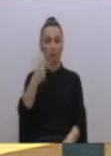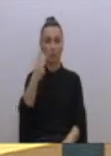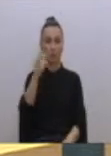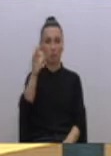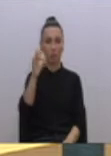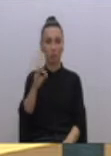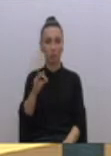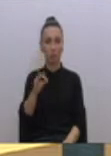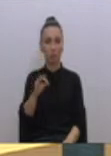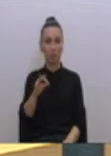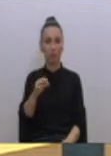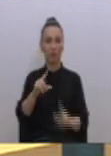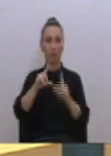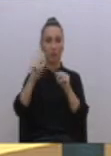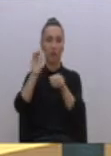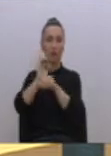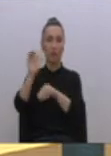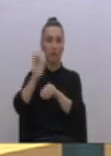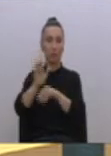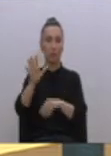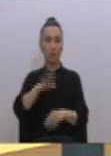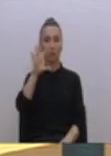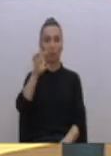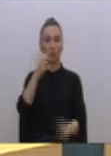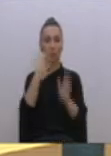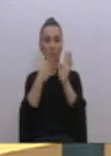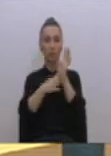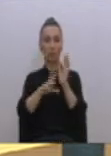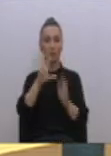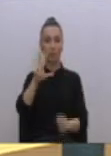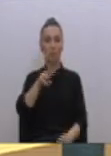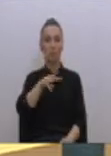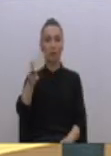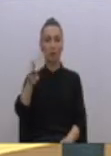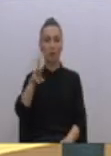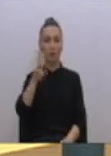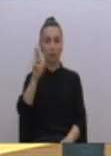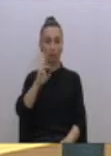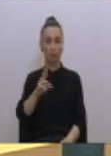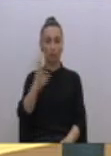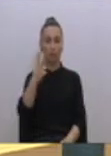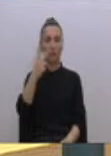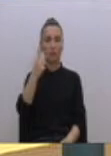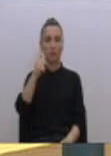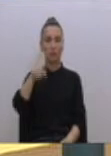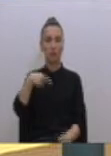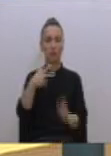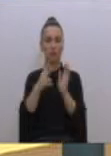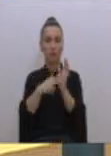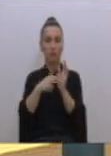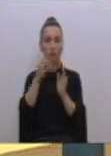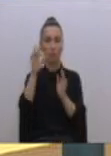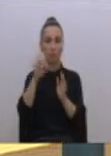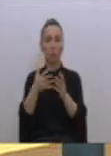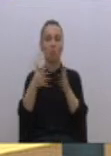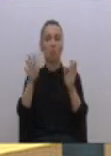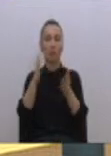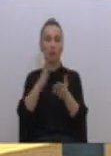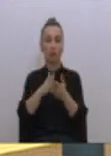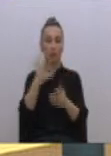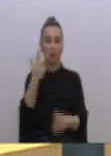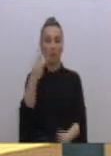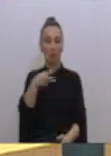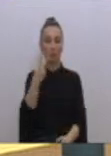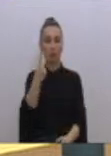procentit, export de smaciune pe lipo, huti miliard, huta sunt milioane de dolari, dar sunt ulta tehnet intel, roamiate de procentit, metia, orete sunt de